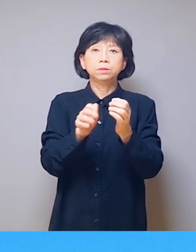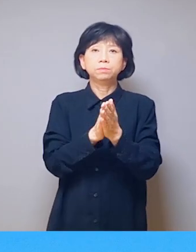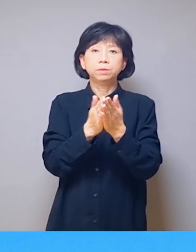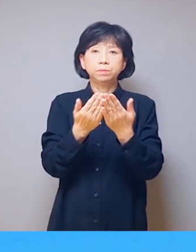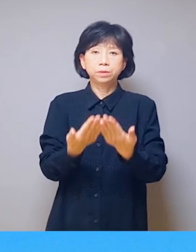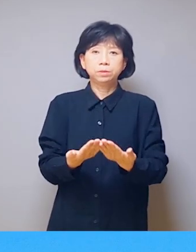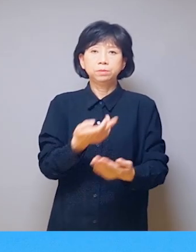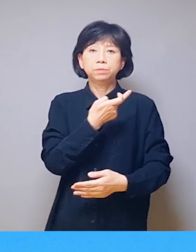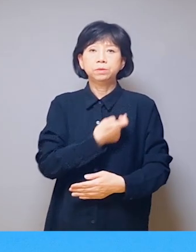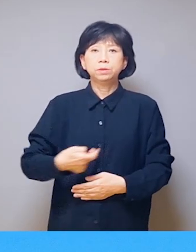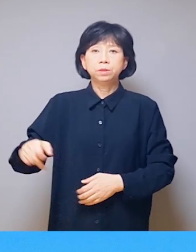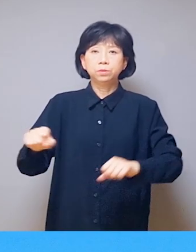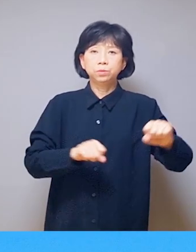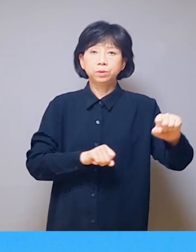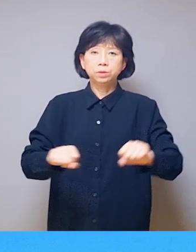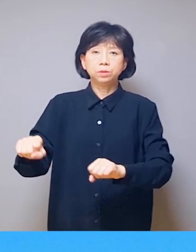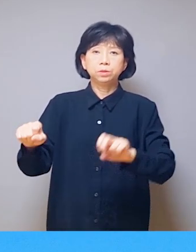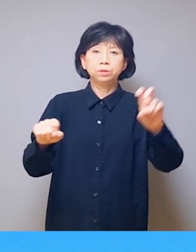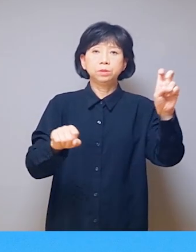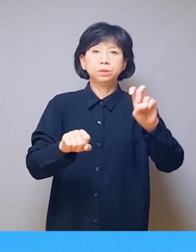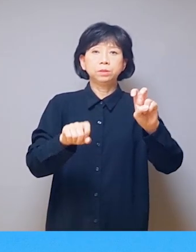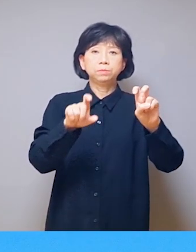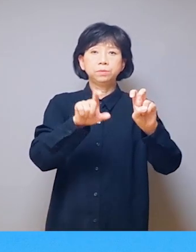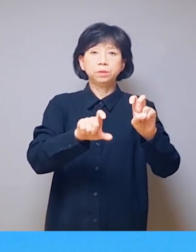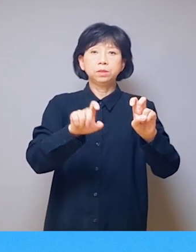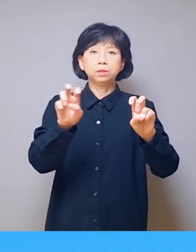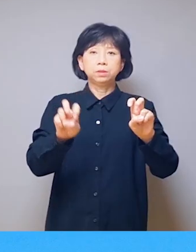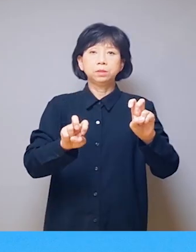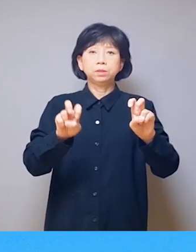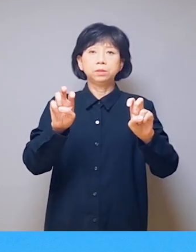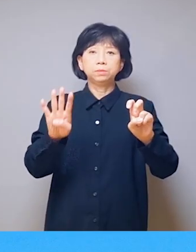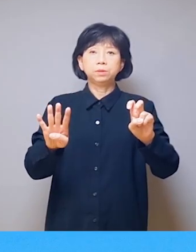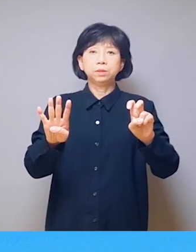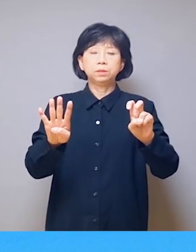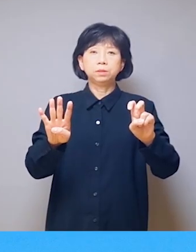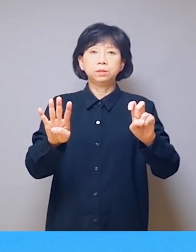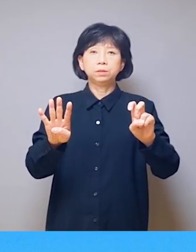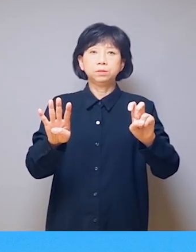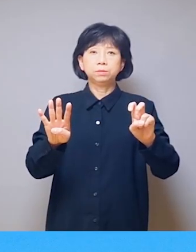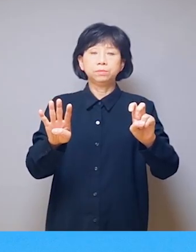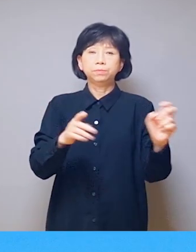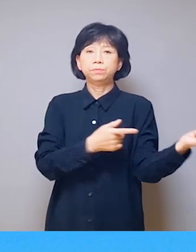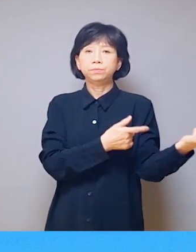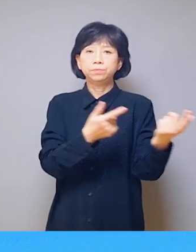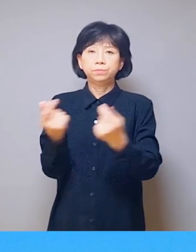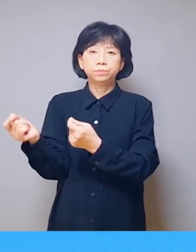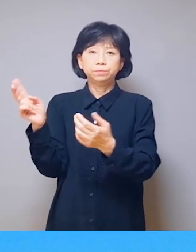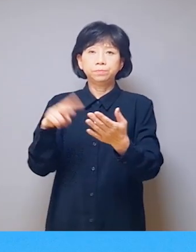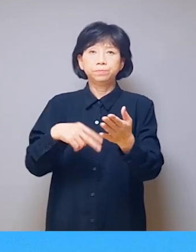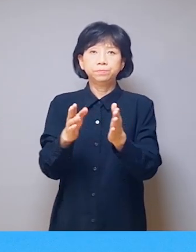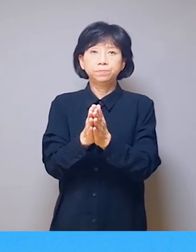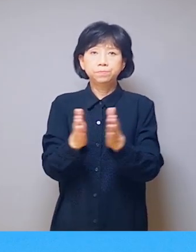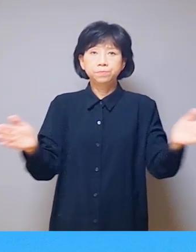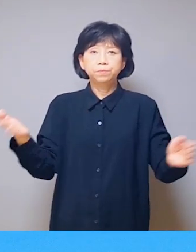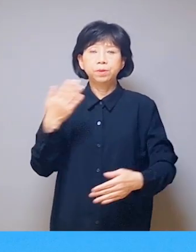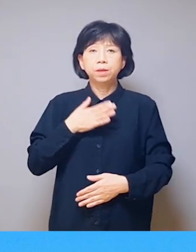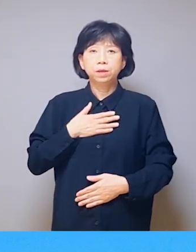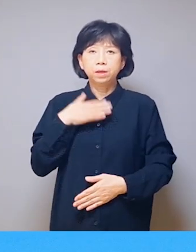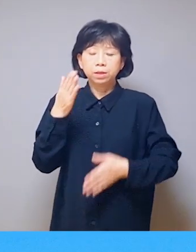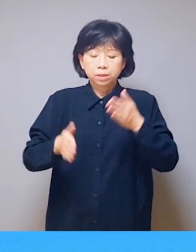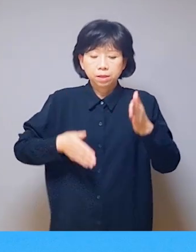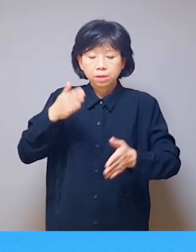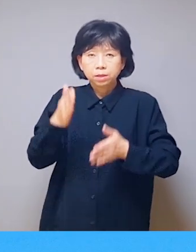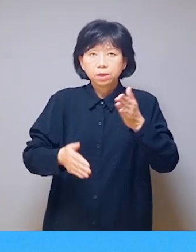하나님의 말씀 사도행전 20장 24절 다 같이 우리 한 목소리 한번 읽어보겠습니다.